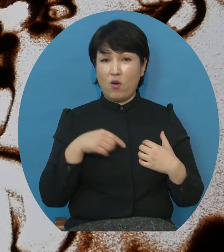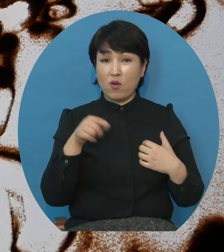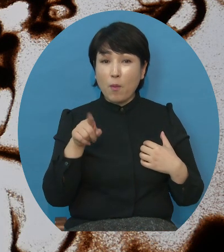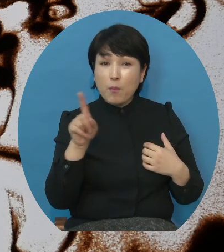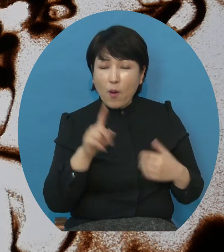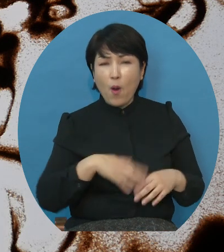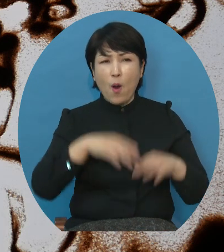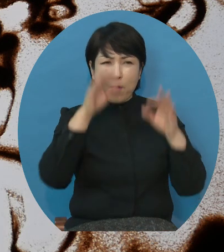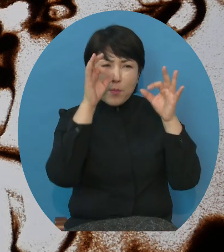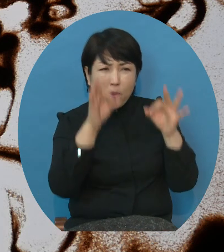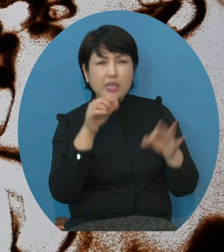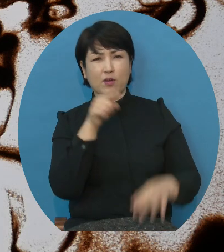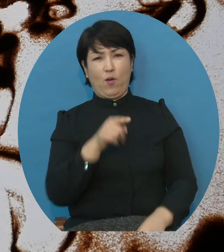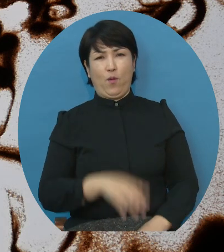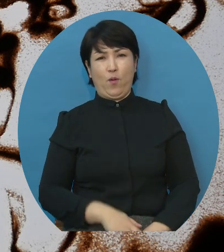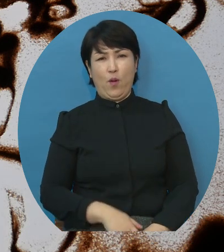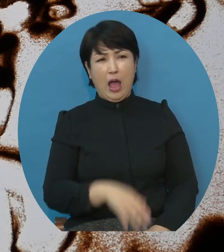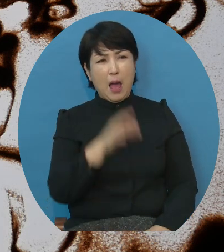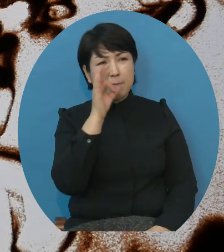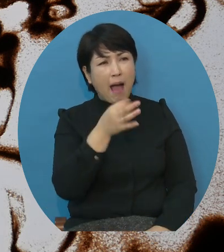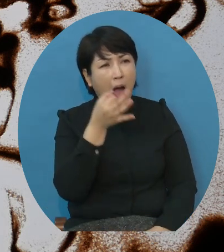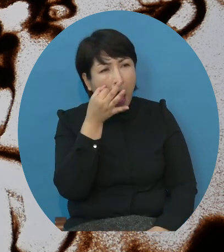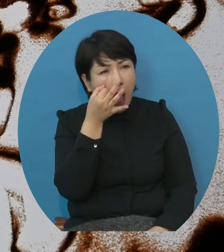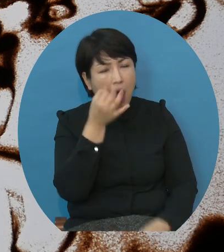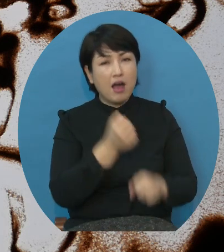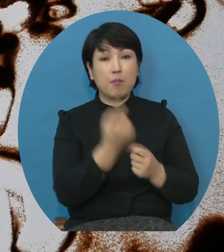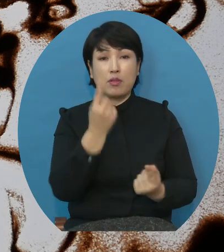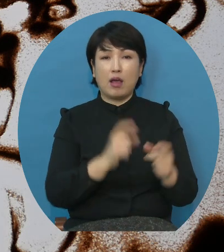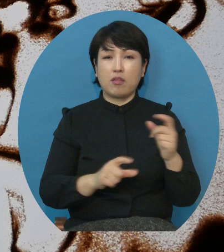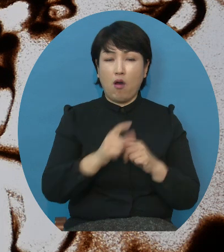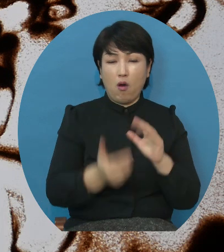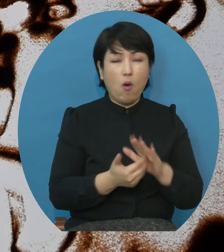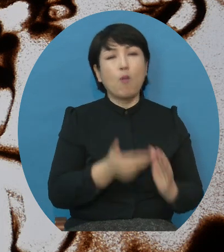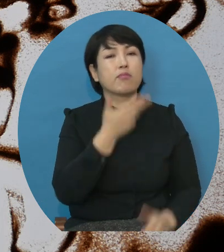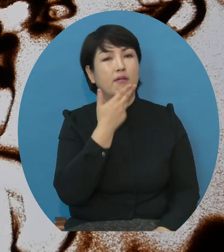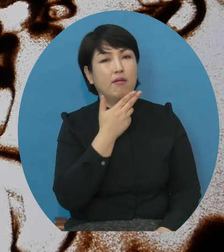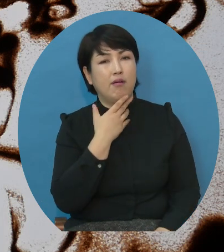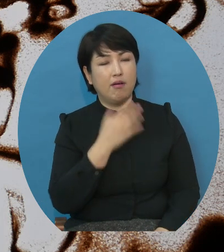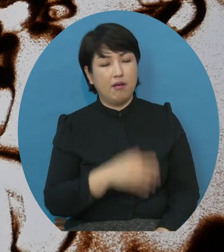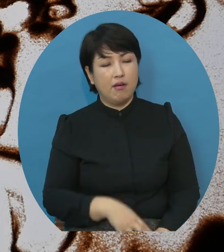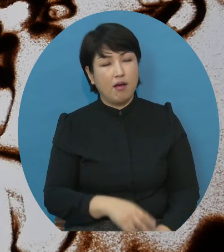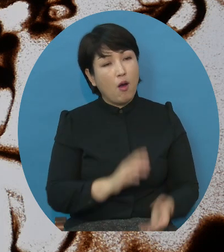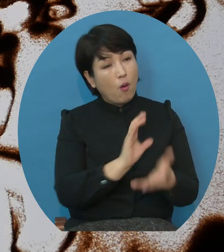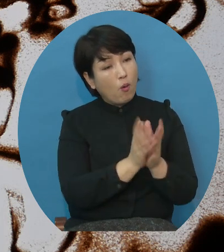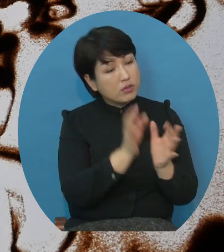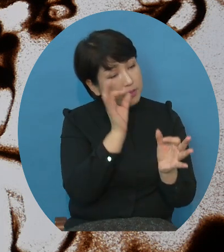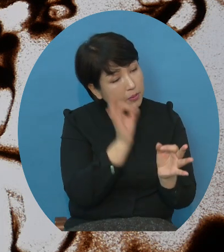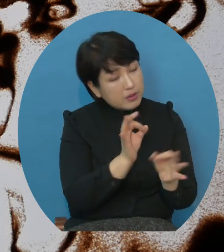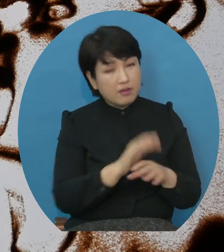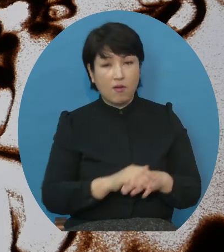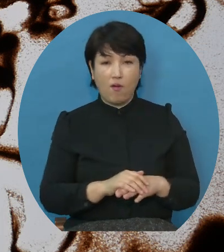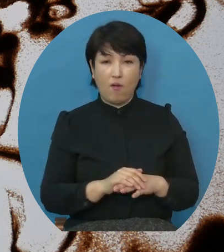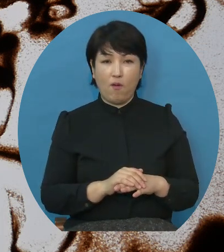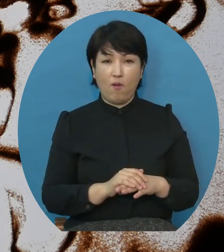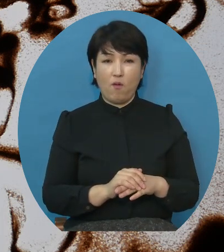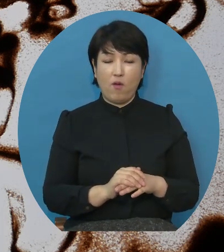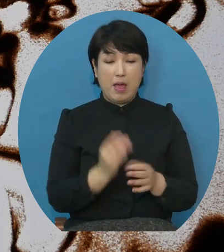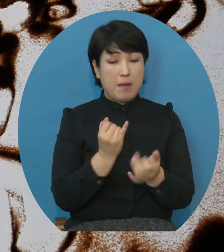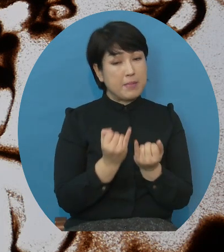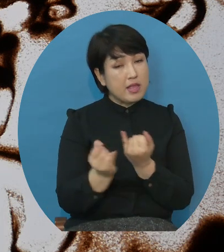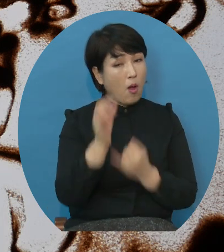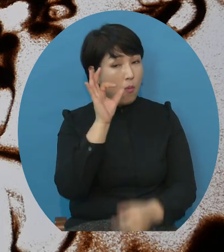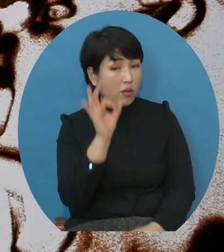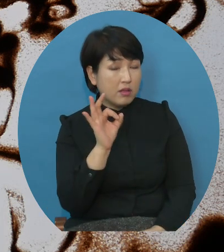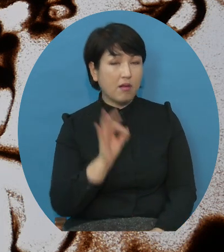보는 재미 받아 더 즐거운 건 없다는거 아름다운 코털 거는 걸 아름다운 미녀를 보는가